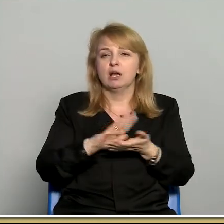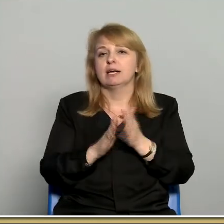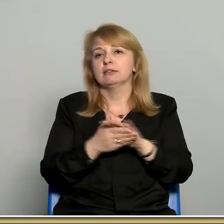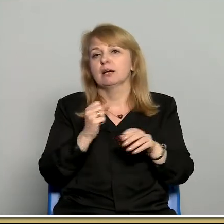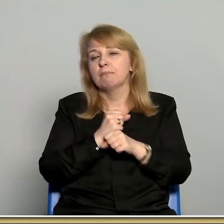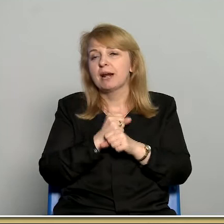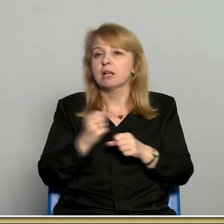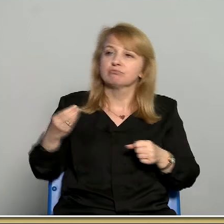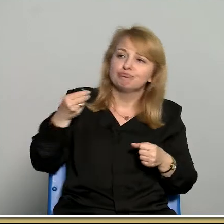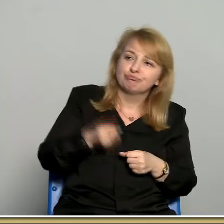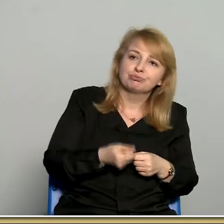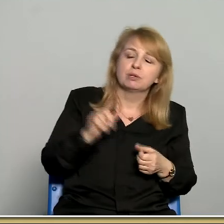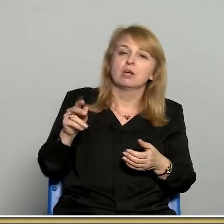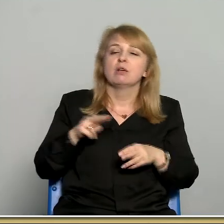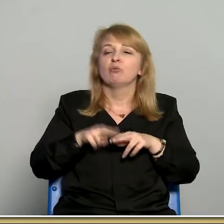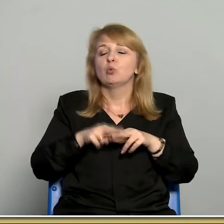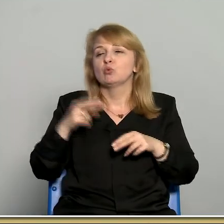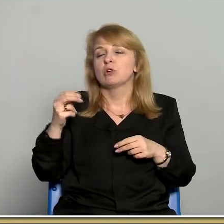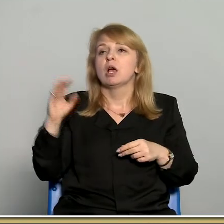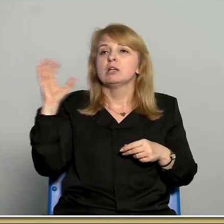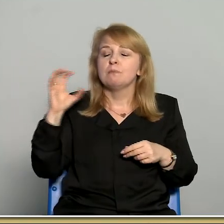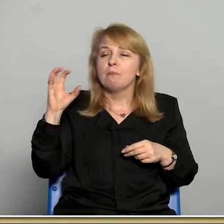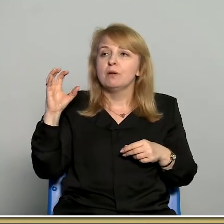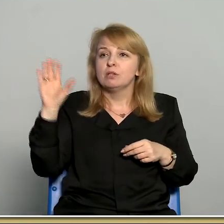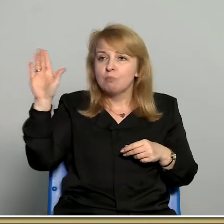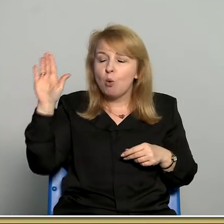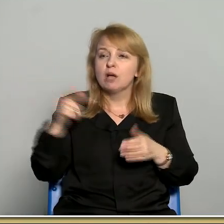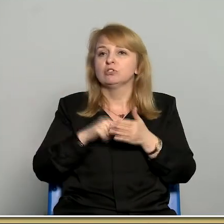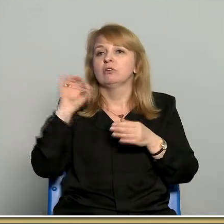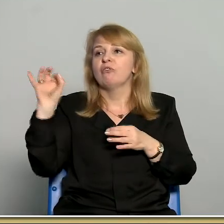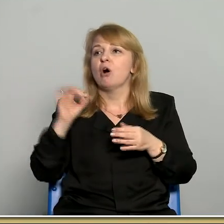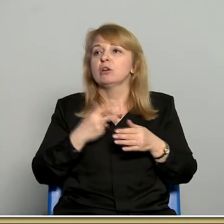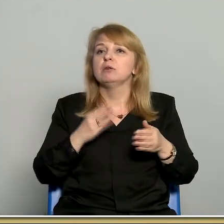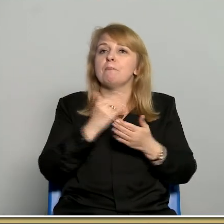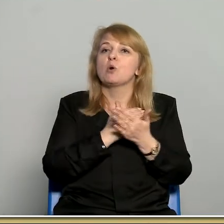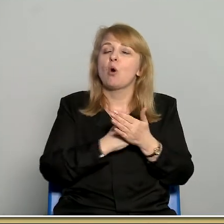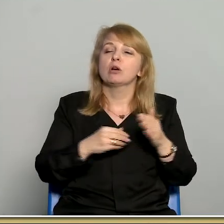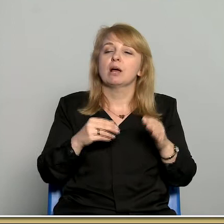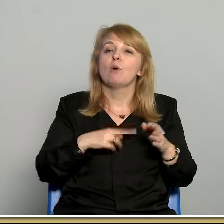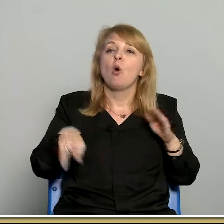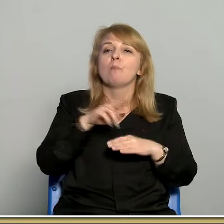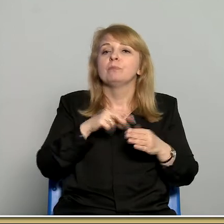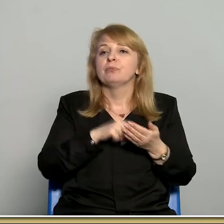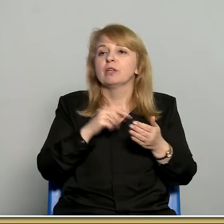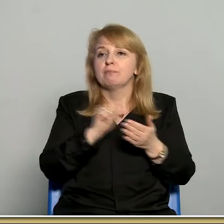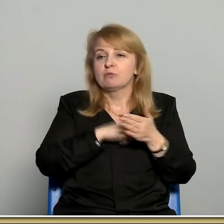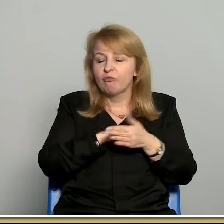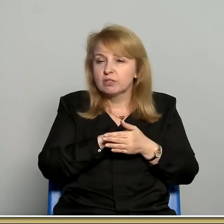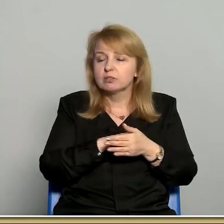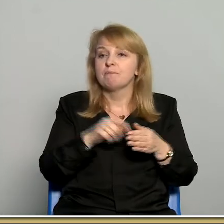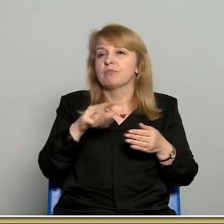finansowane z Europejskiego Funduszu Społecznego w ramach Regionalnego Programu Operacyjnego Województwa Mazowieckiego w celu